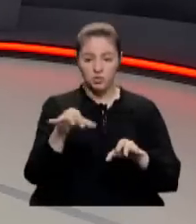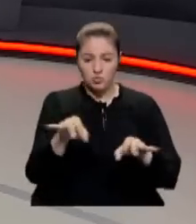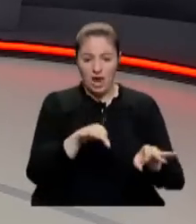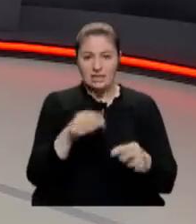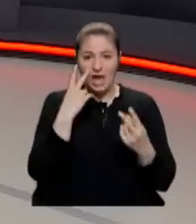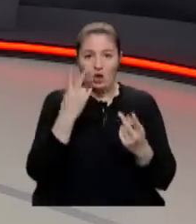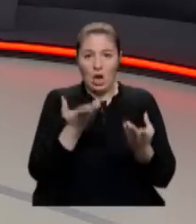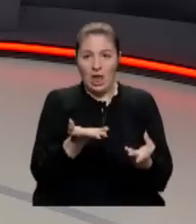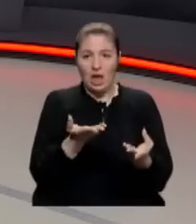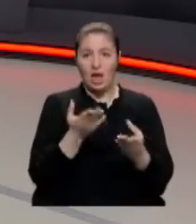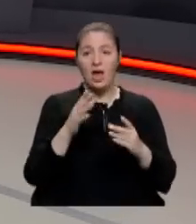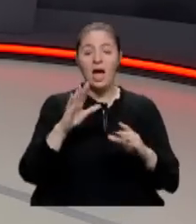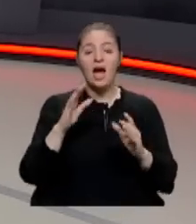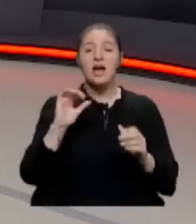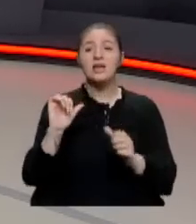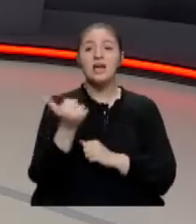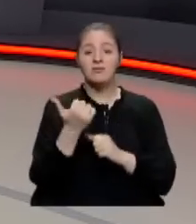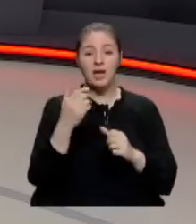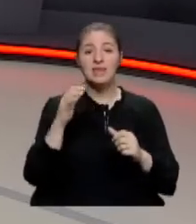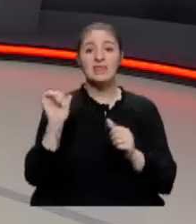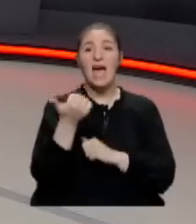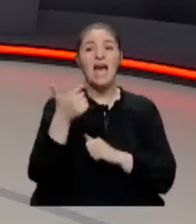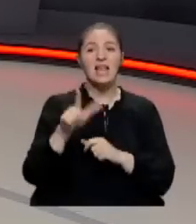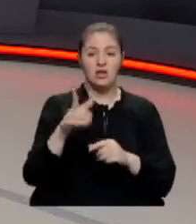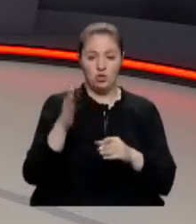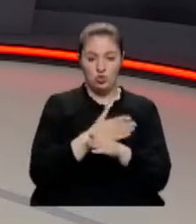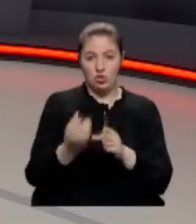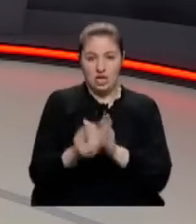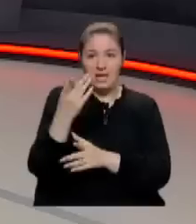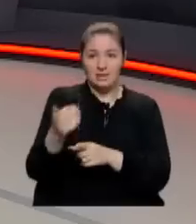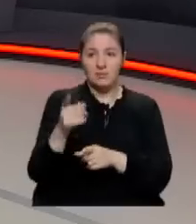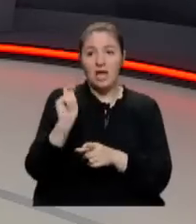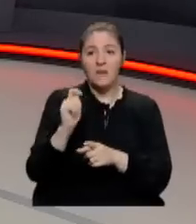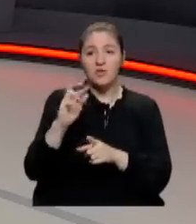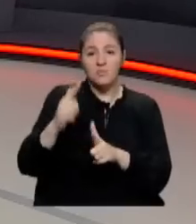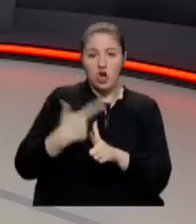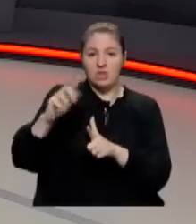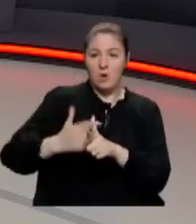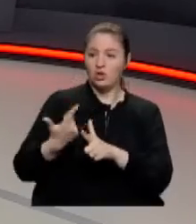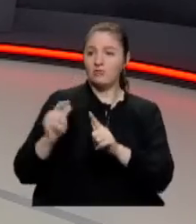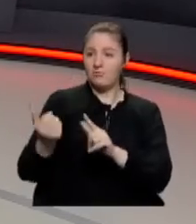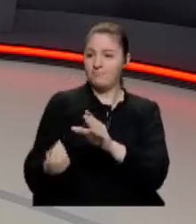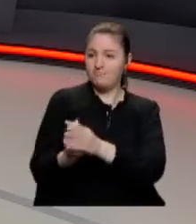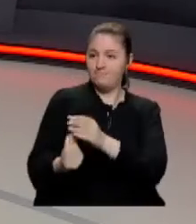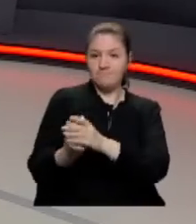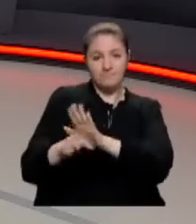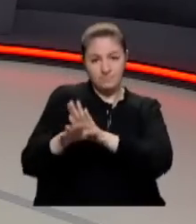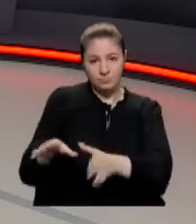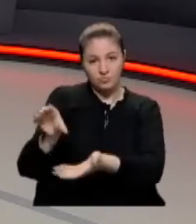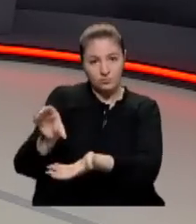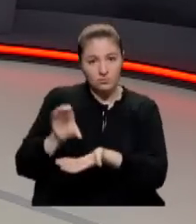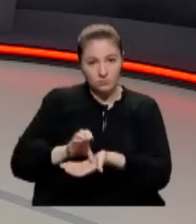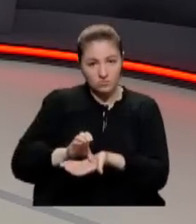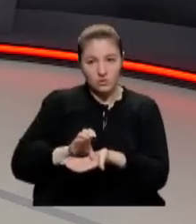mühendislikle katma değeri yaratıp değeri yaratıp Yani yaptığınız projelerle değeri yaratıp